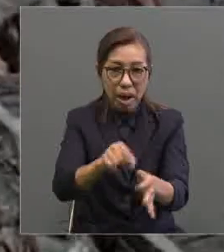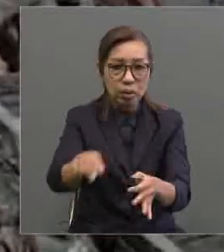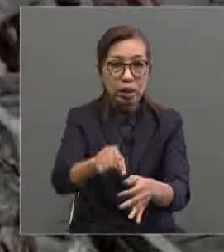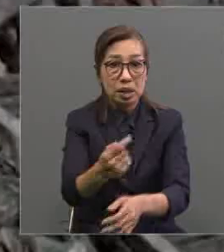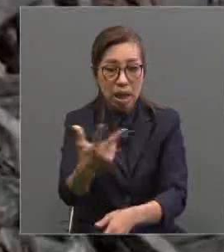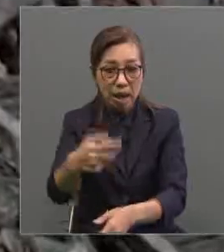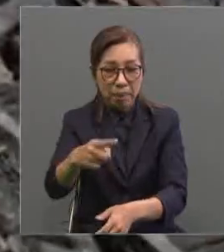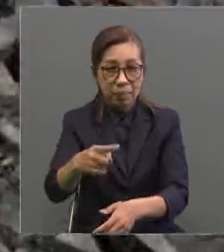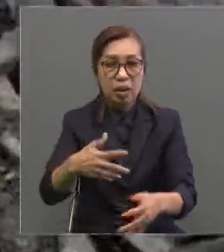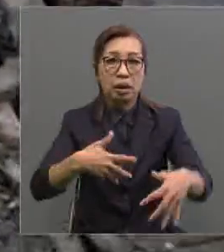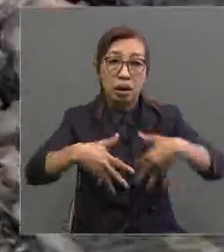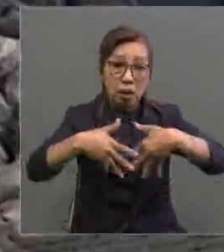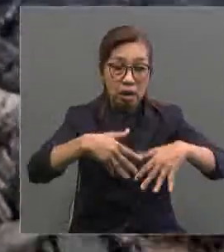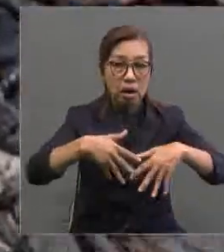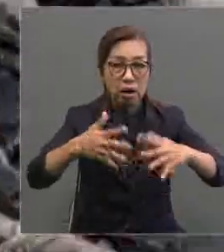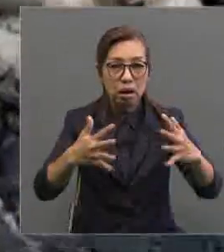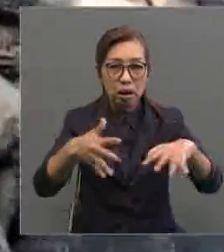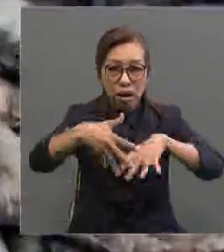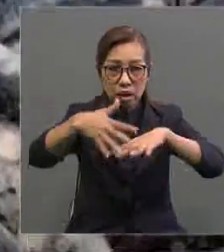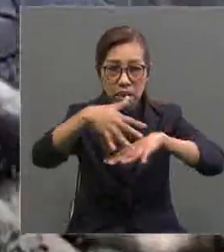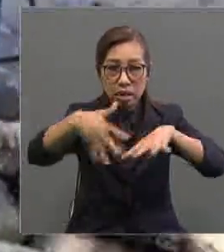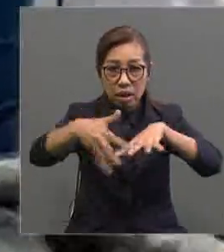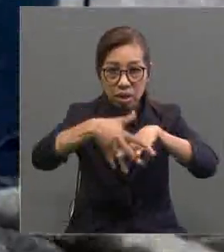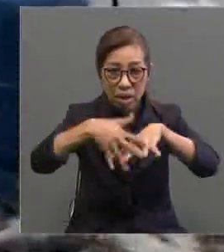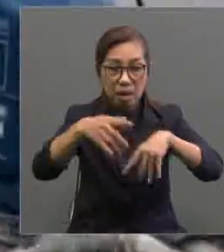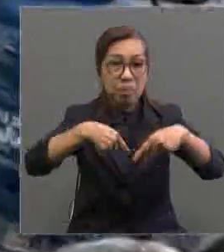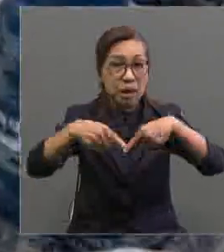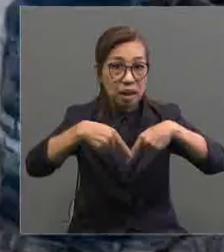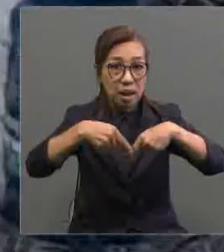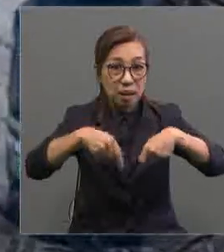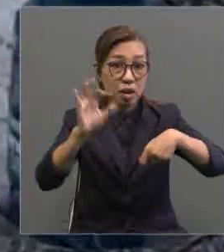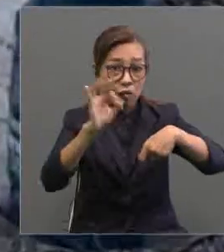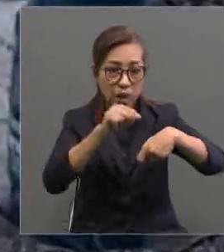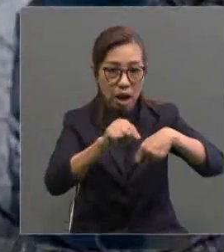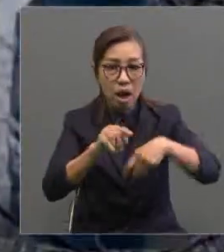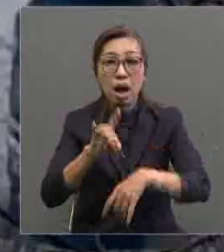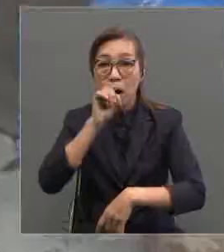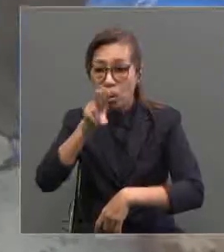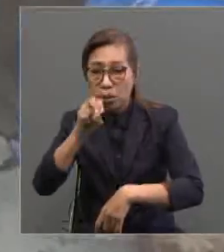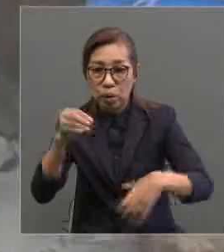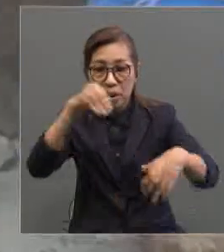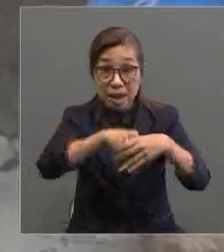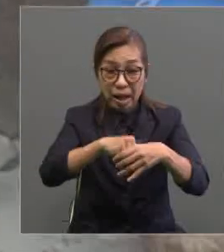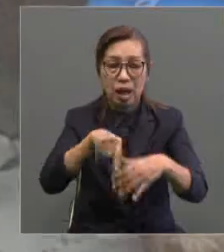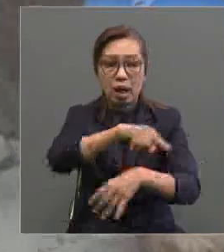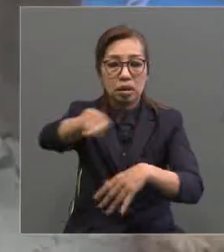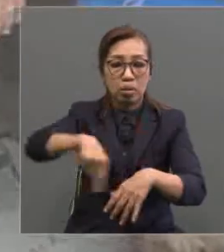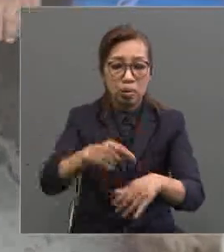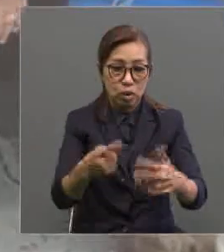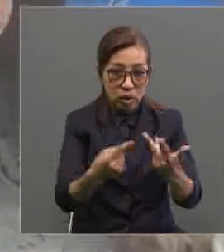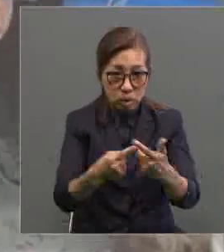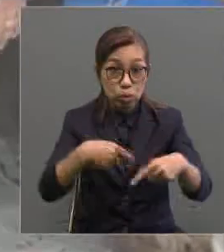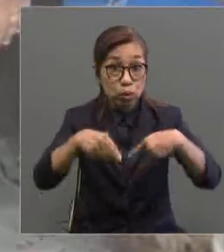และถุงตาข่ายพลาสติกสีฟ้าเอาไว้สำหรับใส่ตัวเงินตัวทองจำนวน 32ถุงในมนต์นะครับให้การ